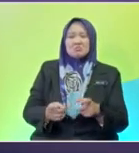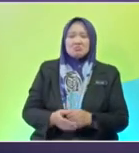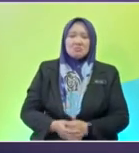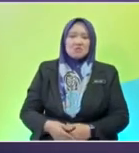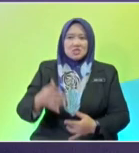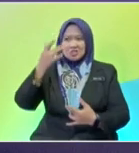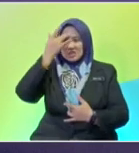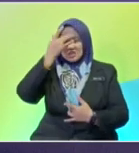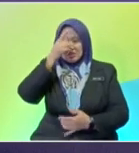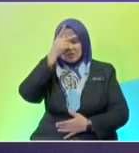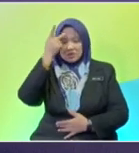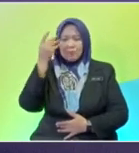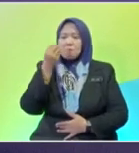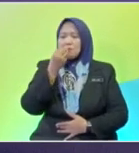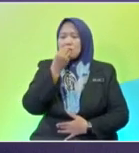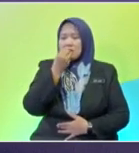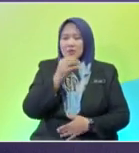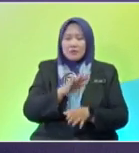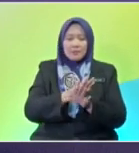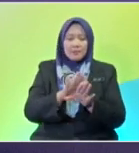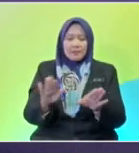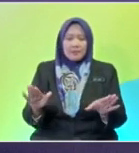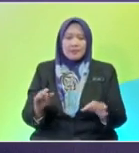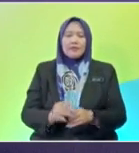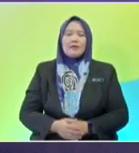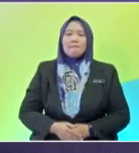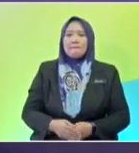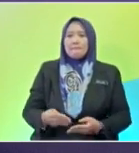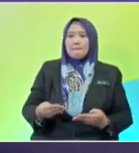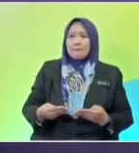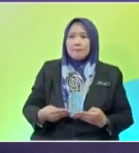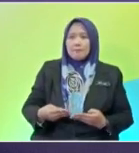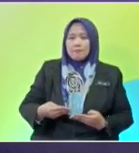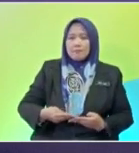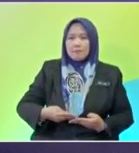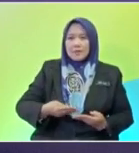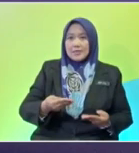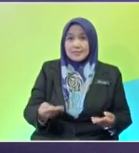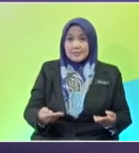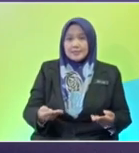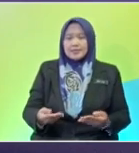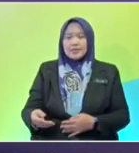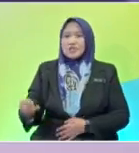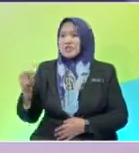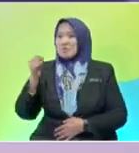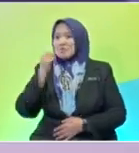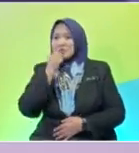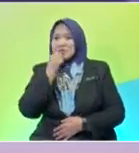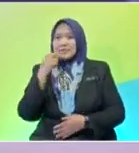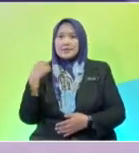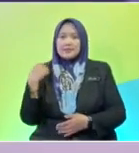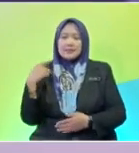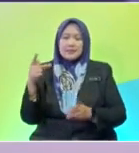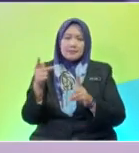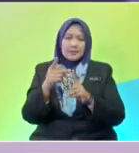sebab kita makan makanan yang tidak memberikan nutrisi untuk kita Cikgu Oke betul oke yang pertama